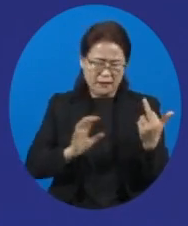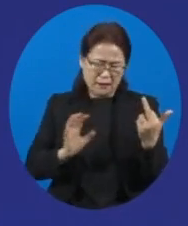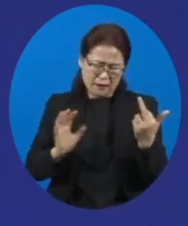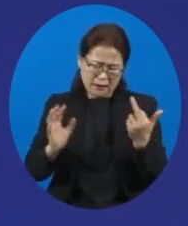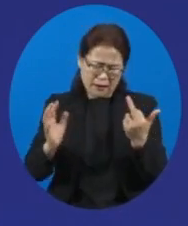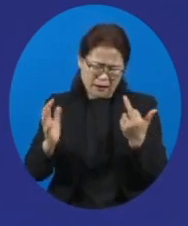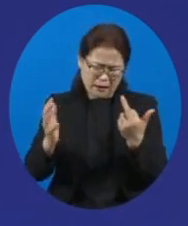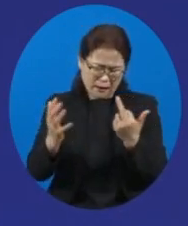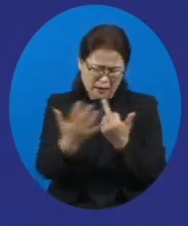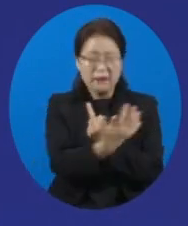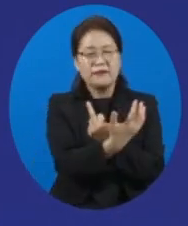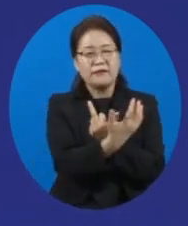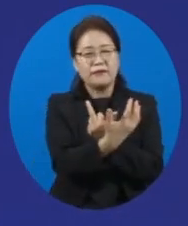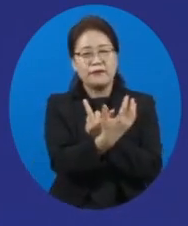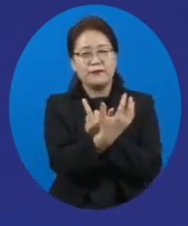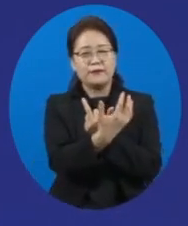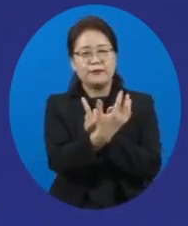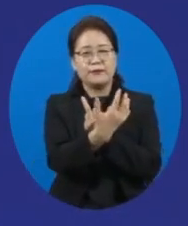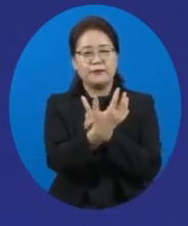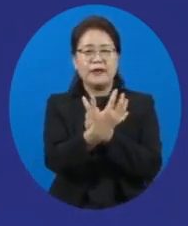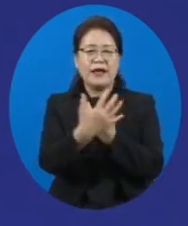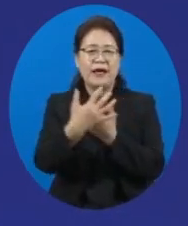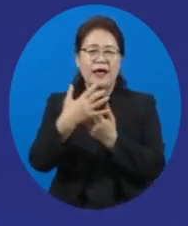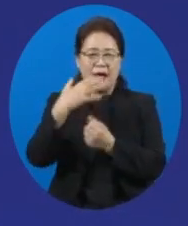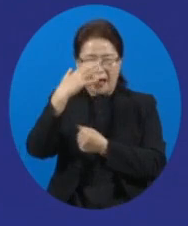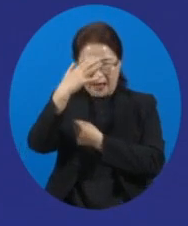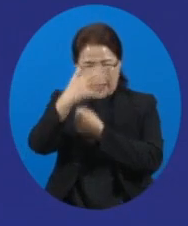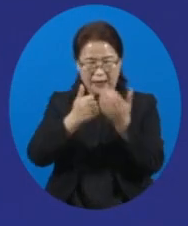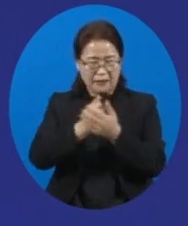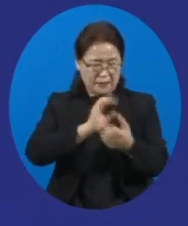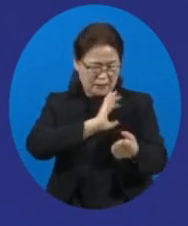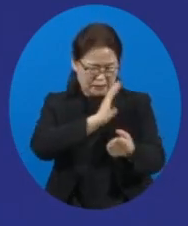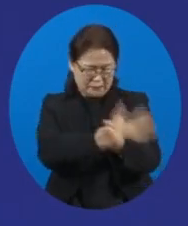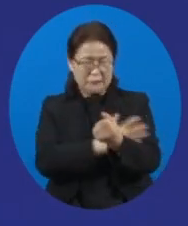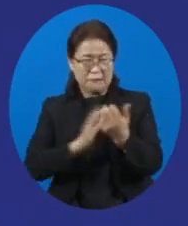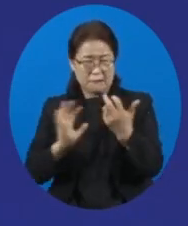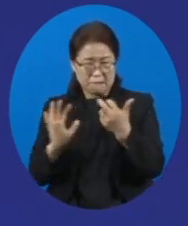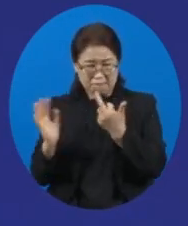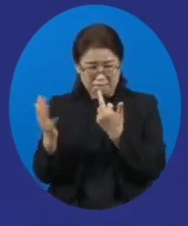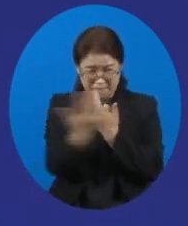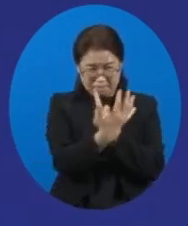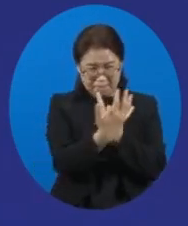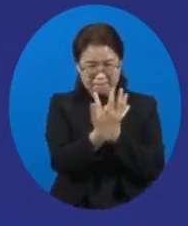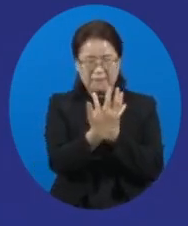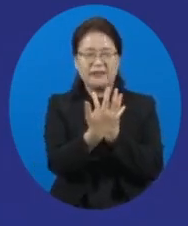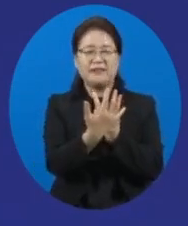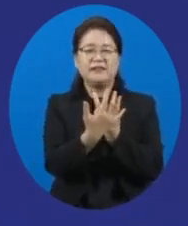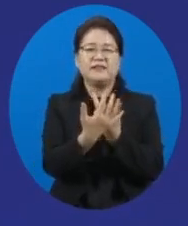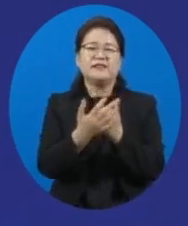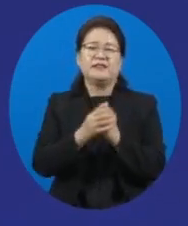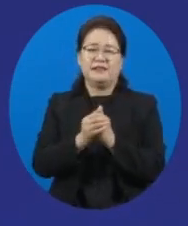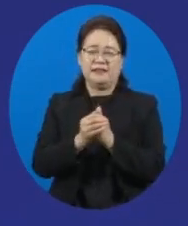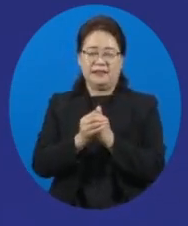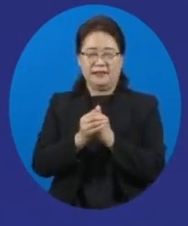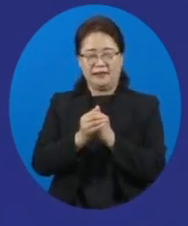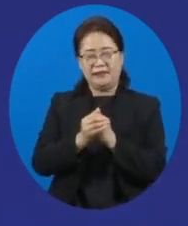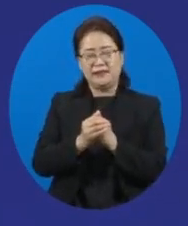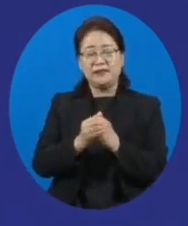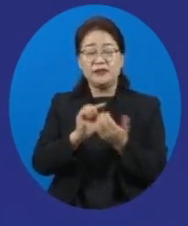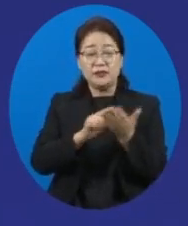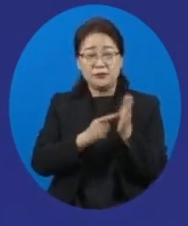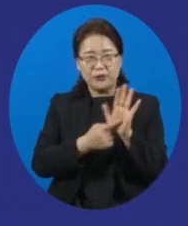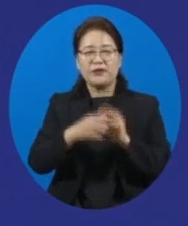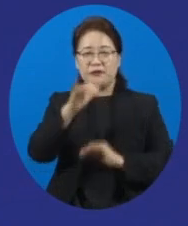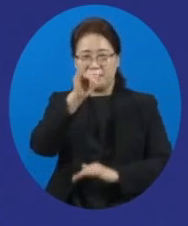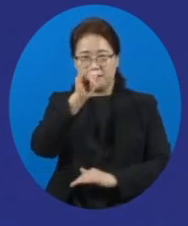도는 신비한 하나님의 기운을 이렇게 역동적으로 표현한 것이다 라고